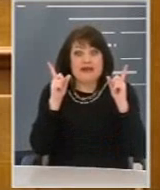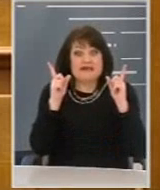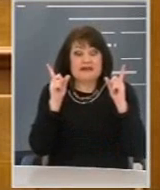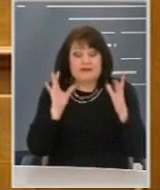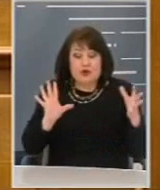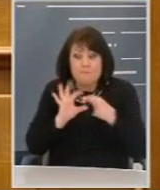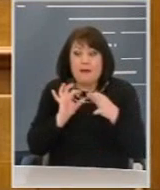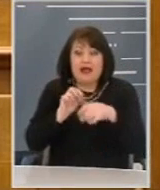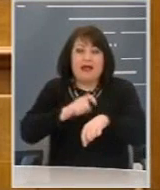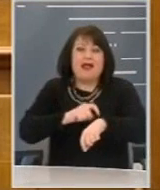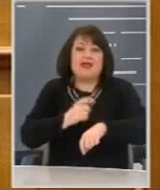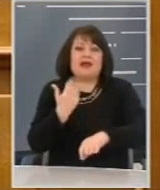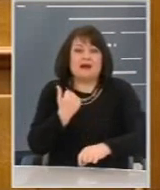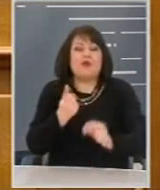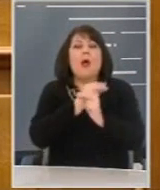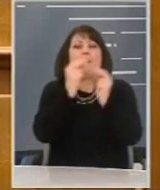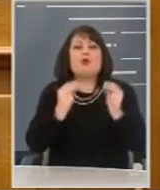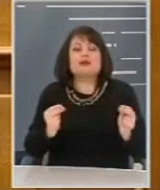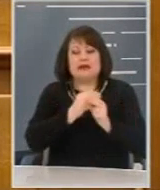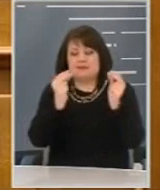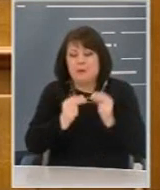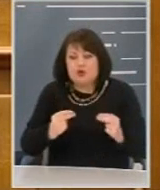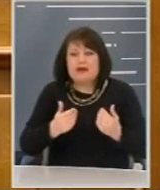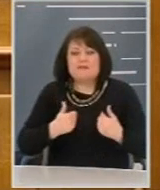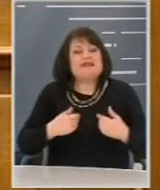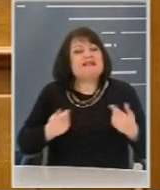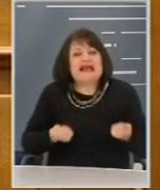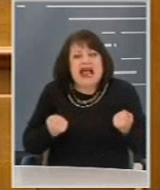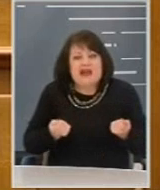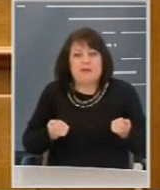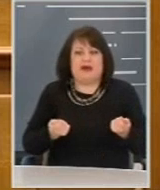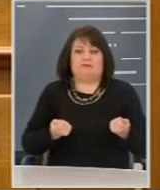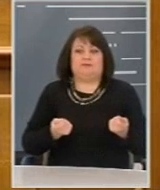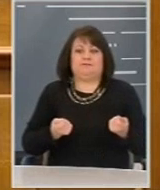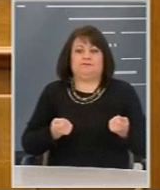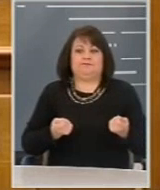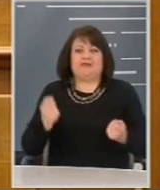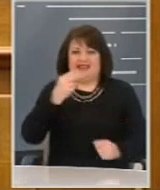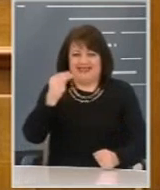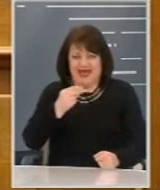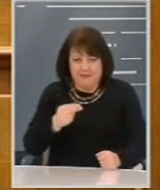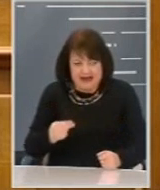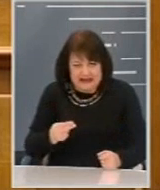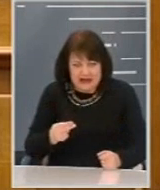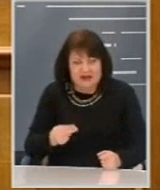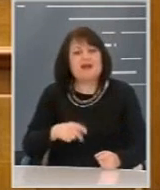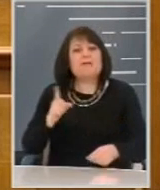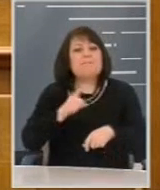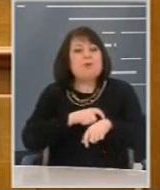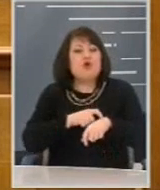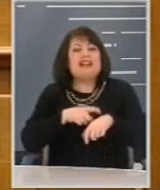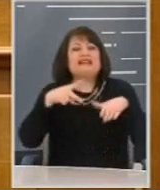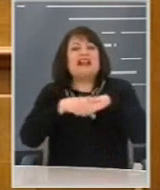αλληλουχία, γιατί δεν έχω χρόνο, των αποτελεσμάτων. Πότε εμείς βγάζαμε τα θέματα στην εξεταστική και πότε οι